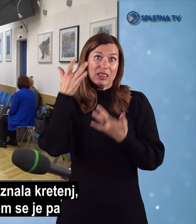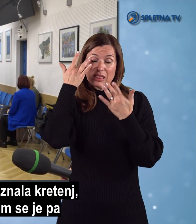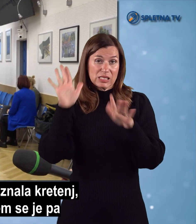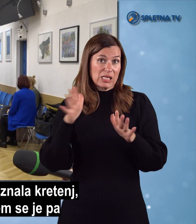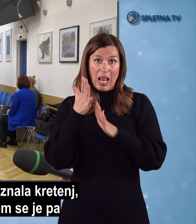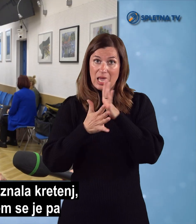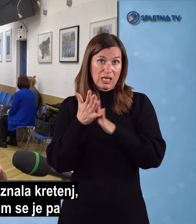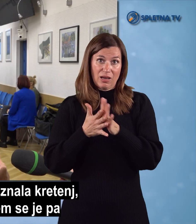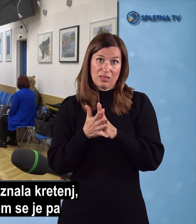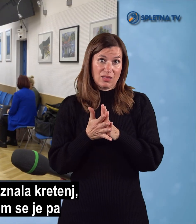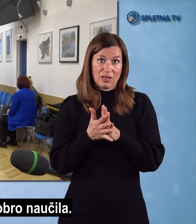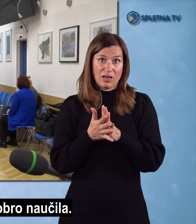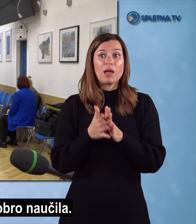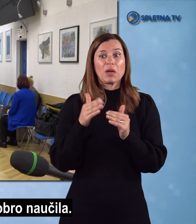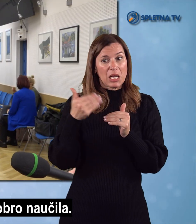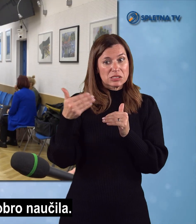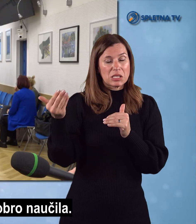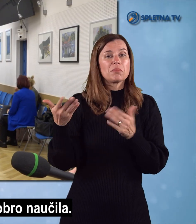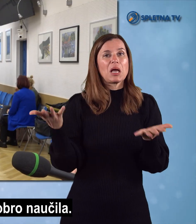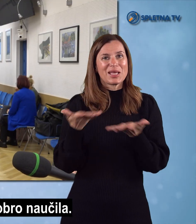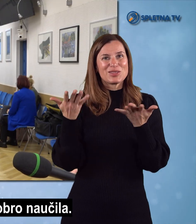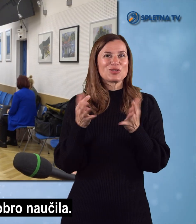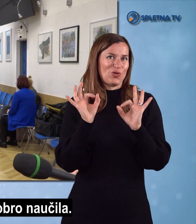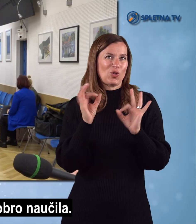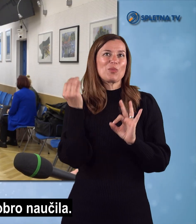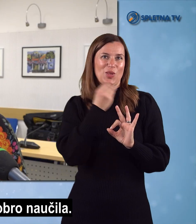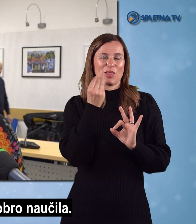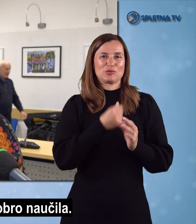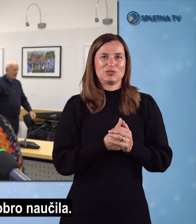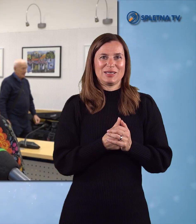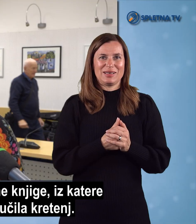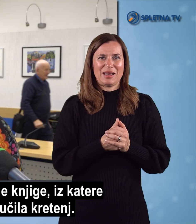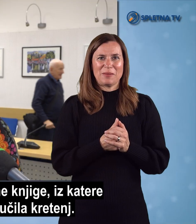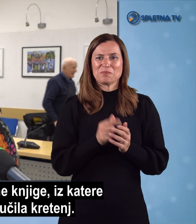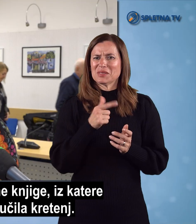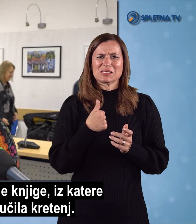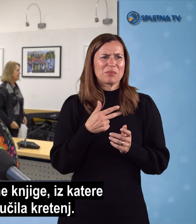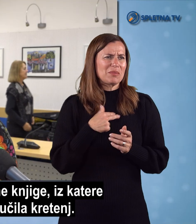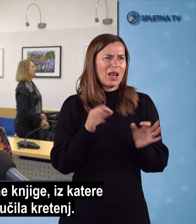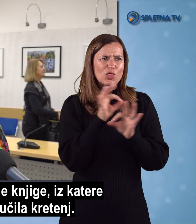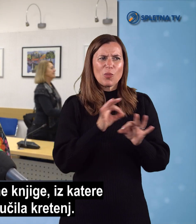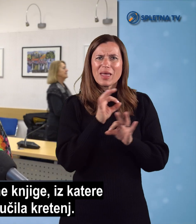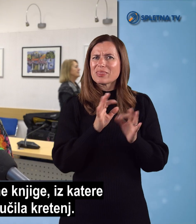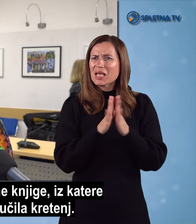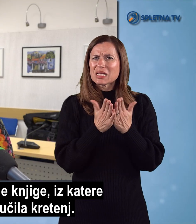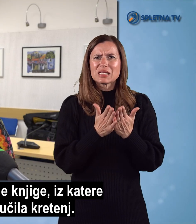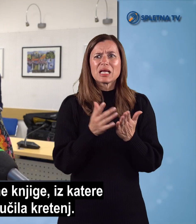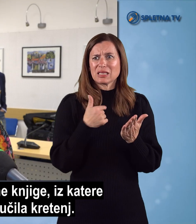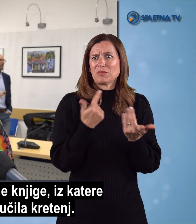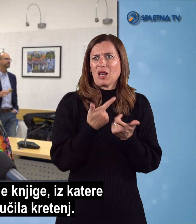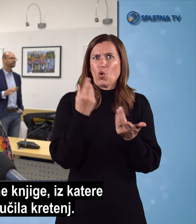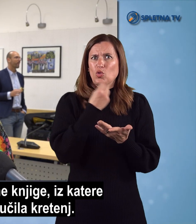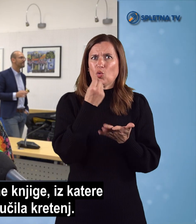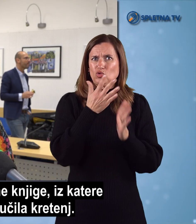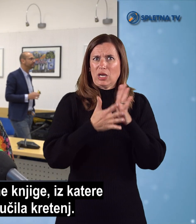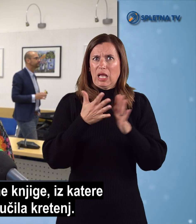znala kreten, ampak potem se je pa kar hitro in dobro naučila. Nisem imela niti ene knjige, ker bi se lahko naučila